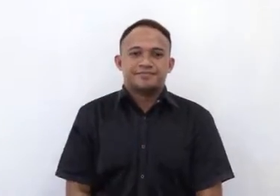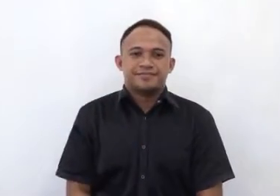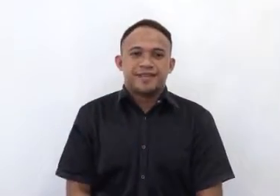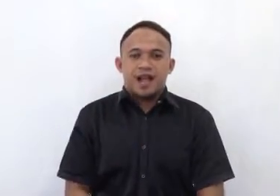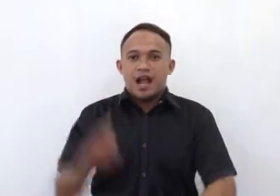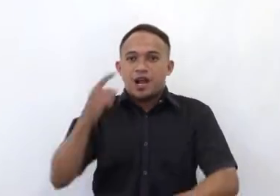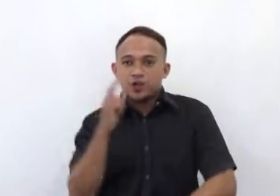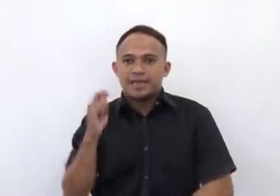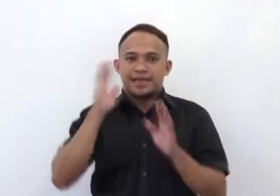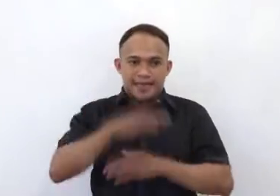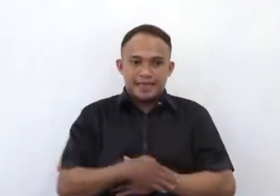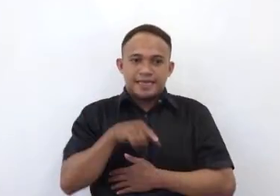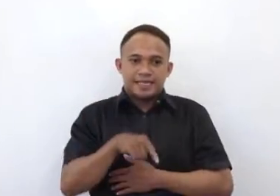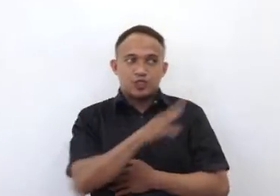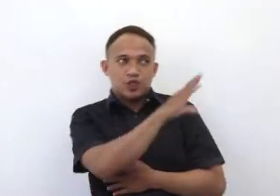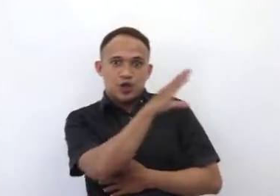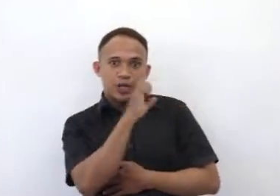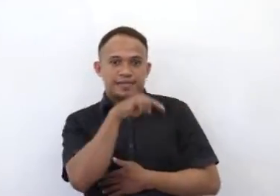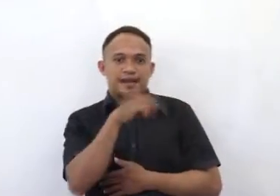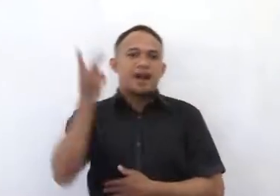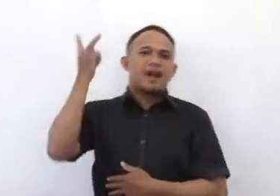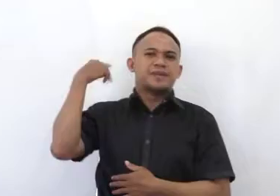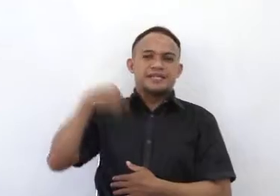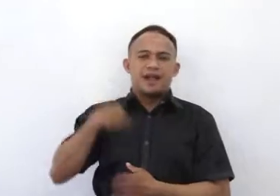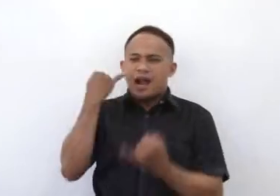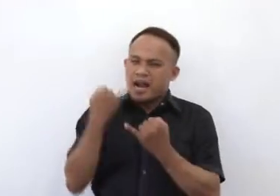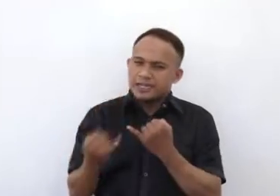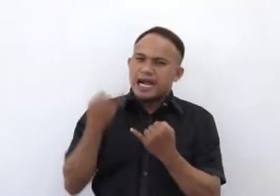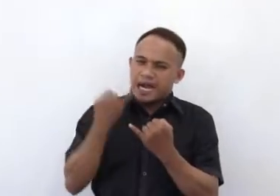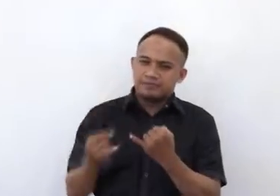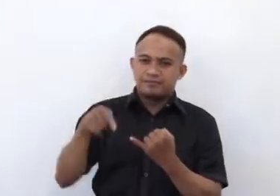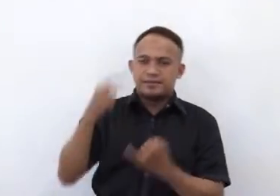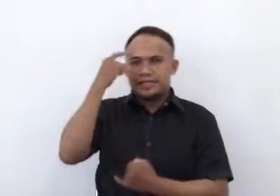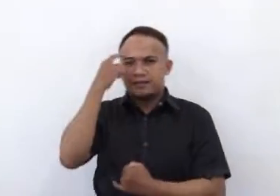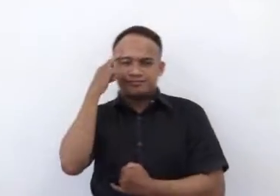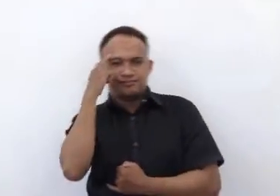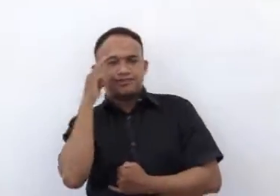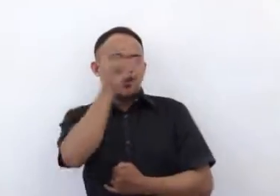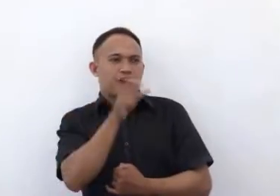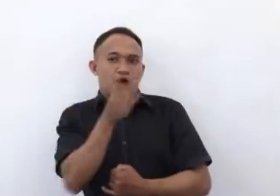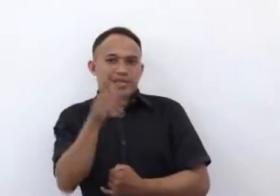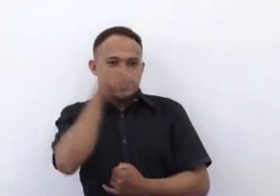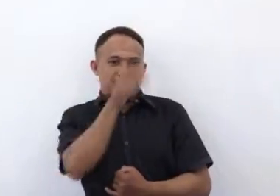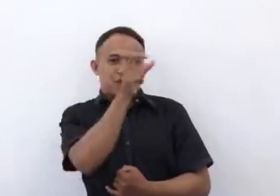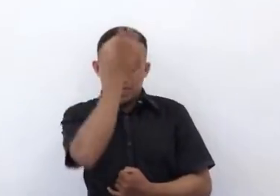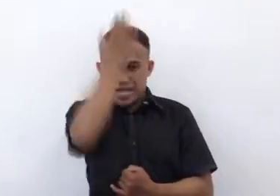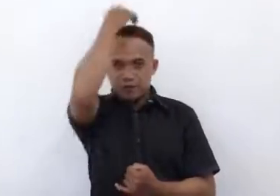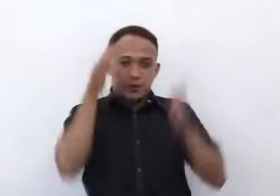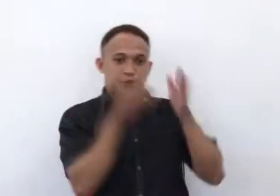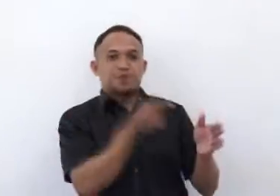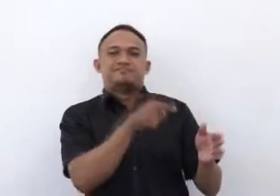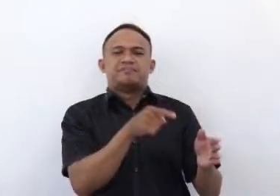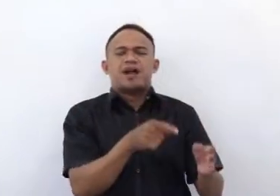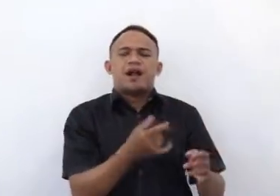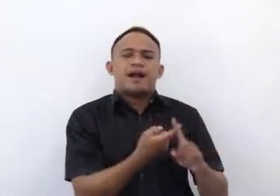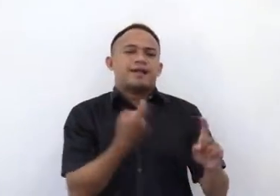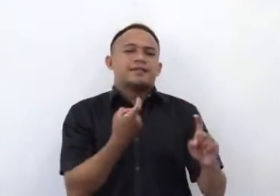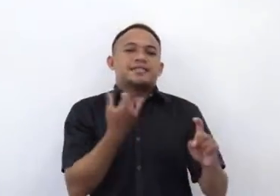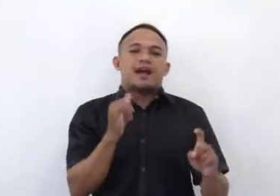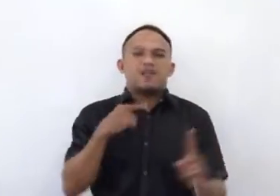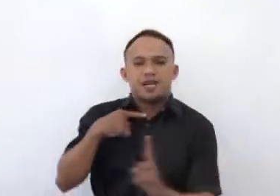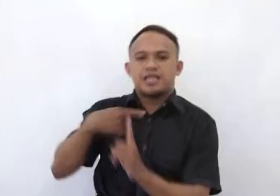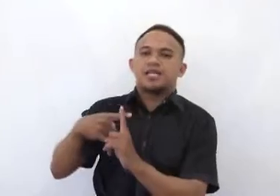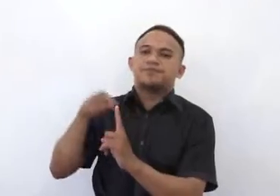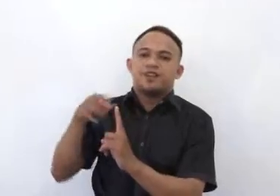baik yang positif maupun yang dirawat. Jadi saya dievaluasi oleh Kemendagri kenapa sampai begitu. Akhirnya